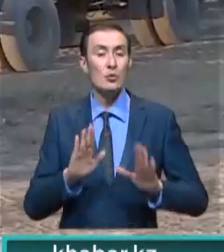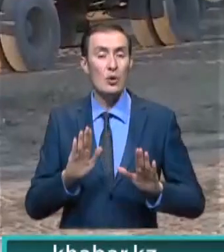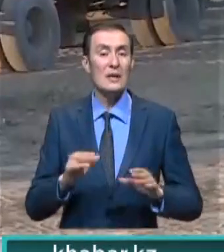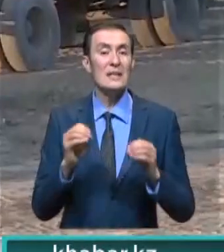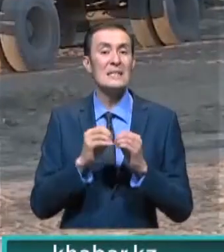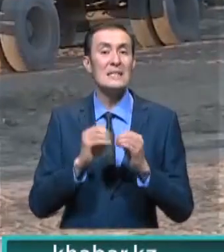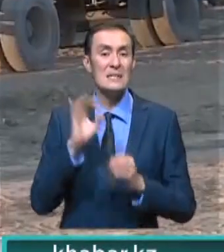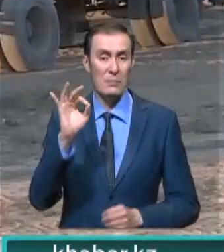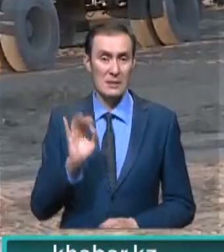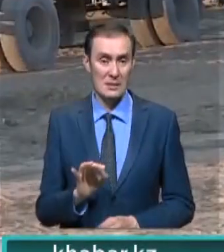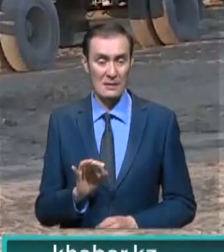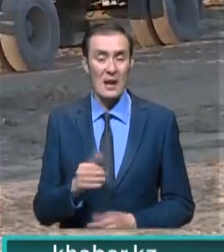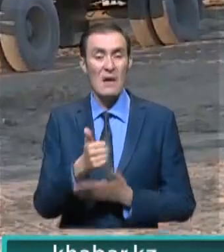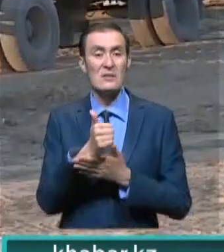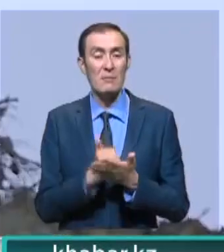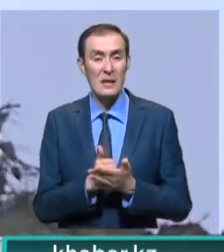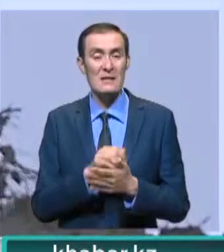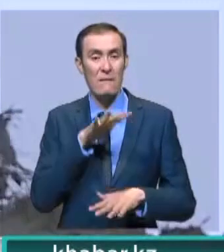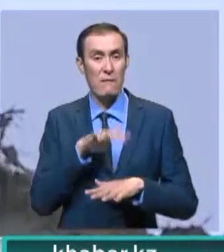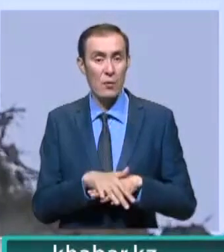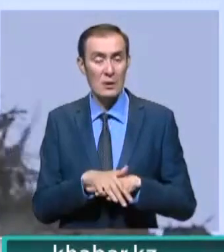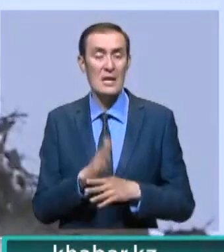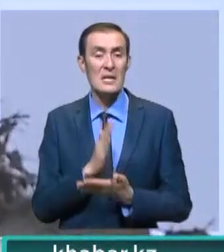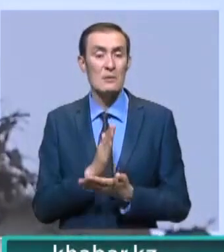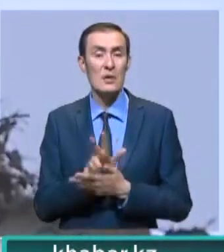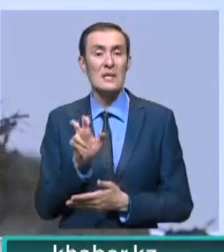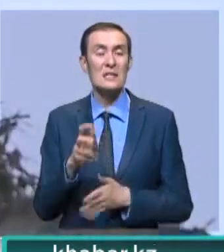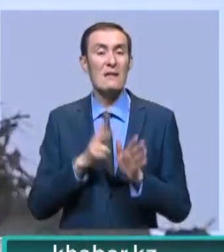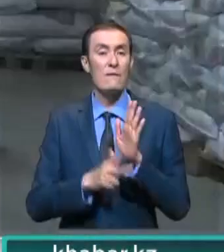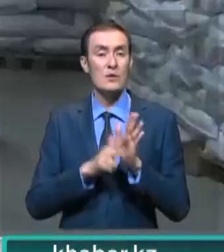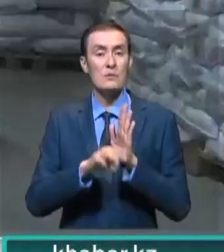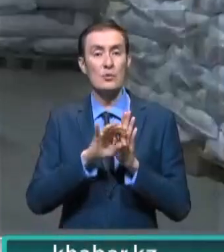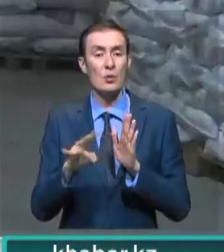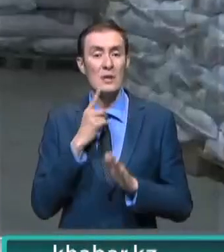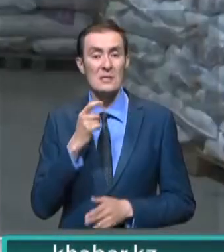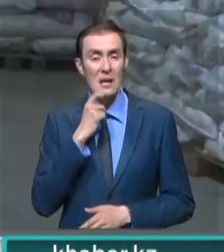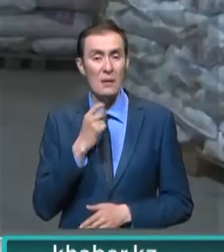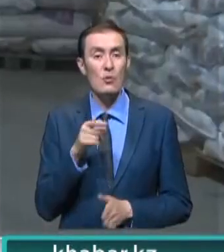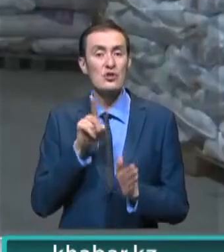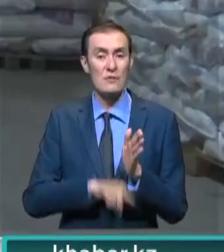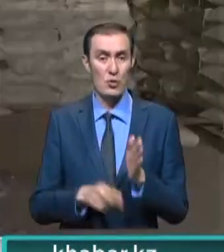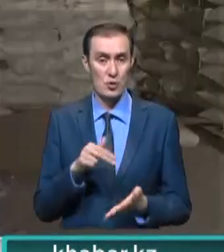на 10%. В запасе стабфонда имеется 380 тонн сахара по